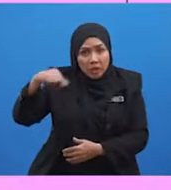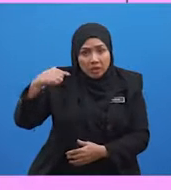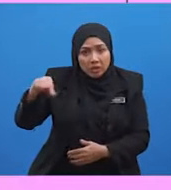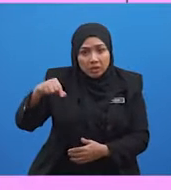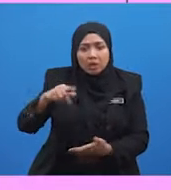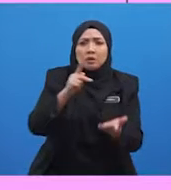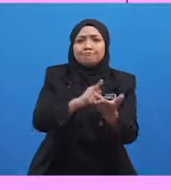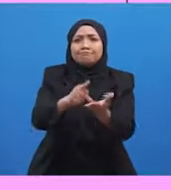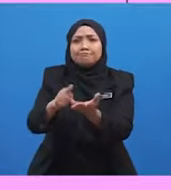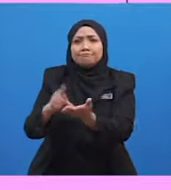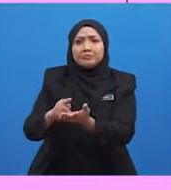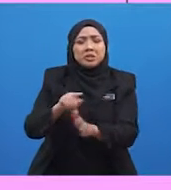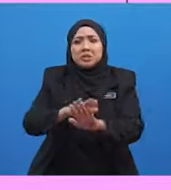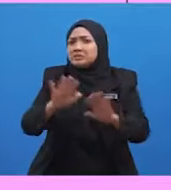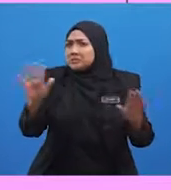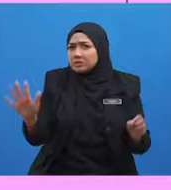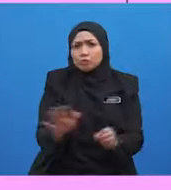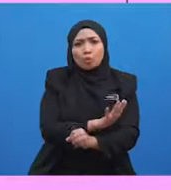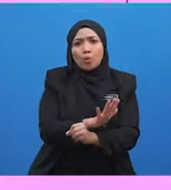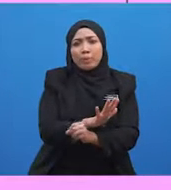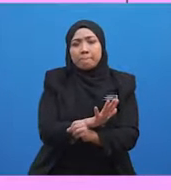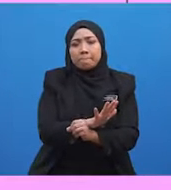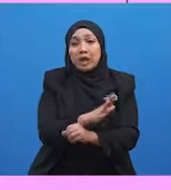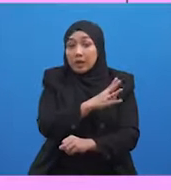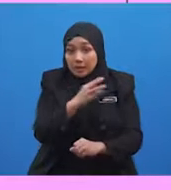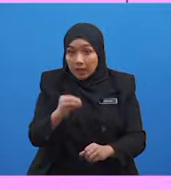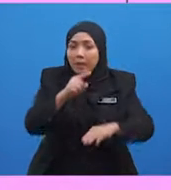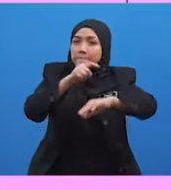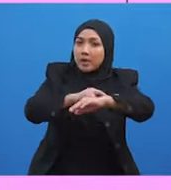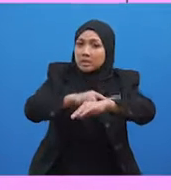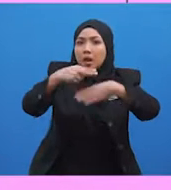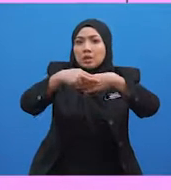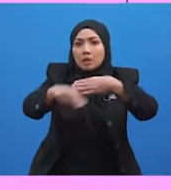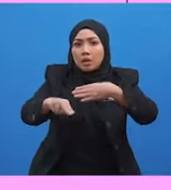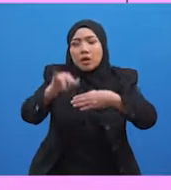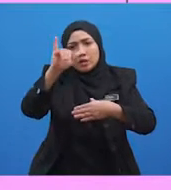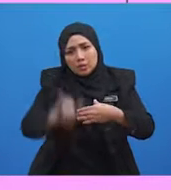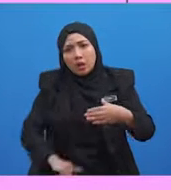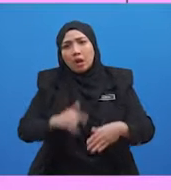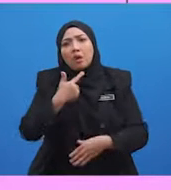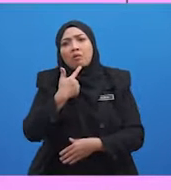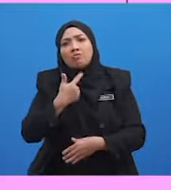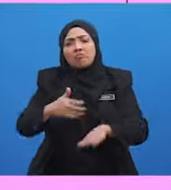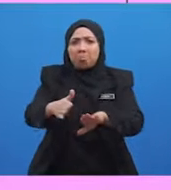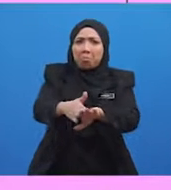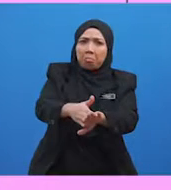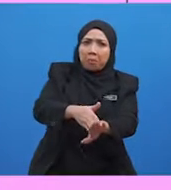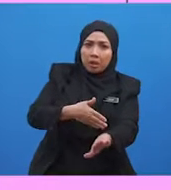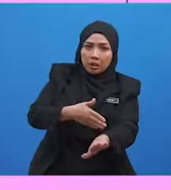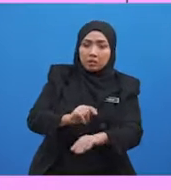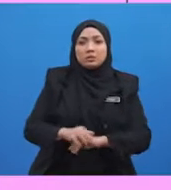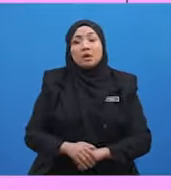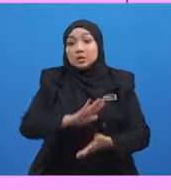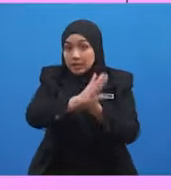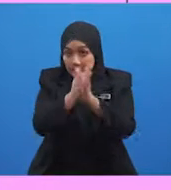bahan mentah yang tidak mencukupi dan masa penghantaran yang lambat.